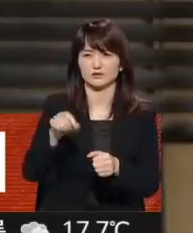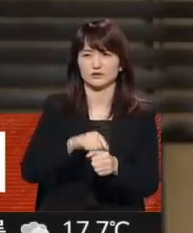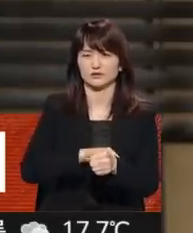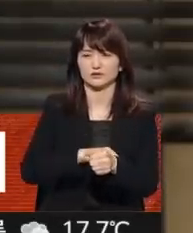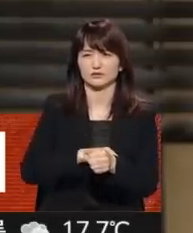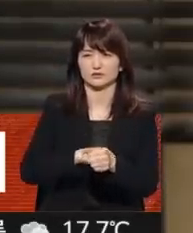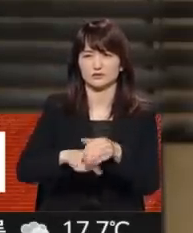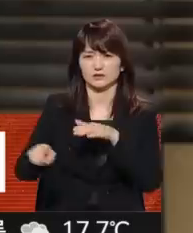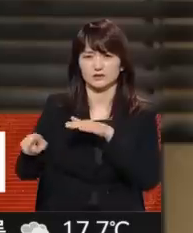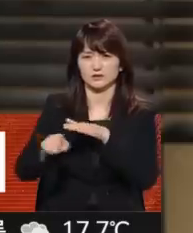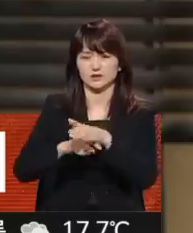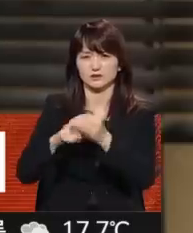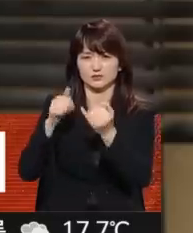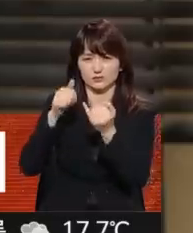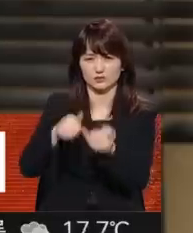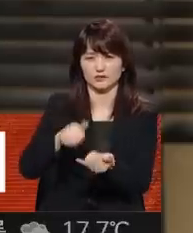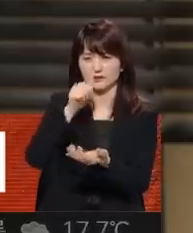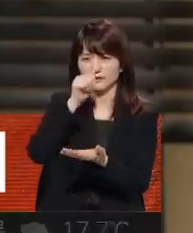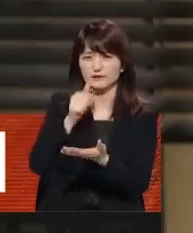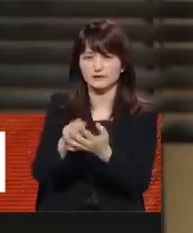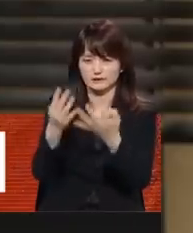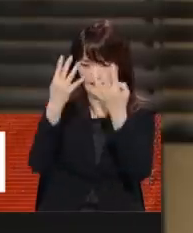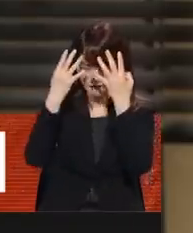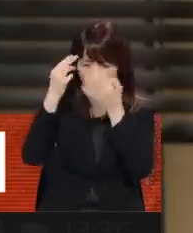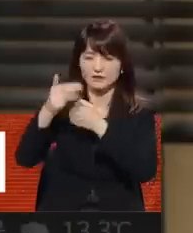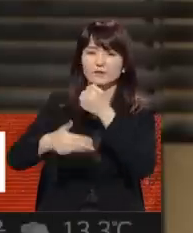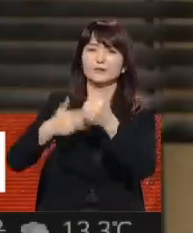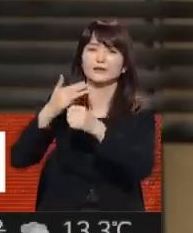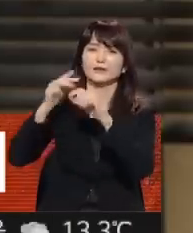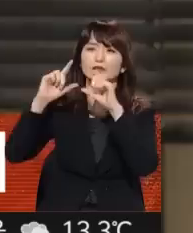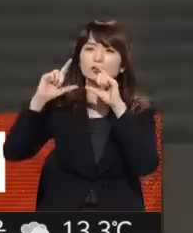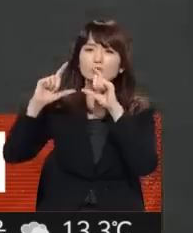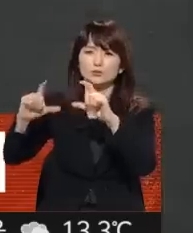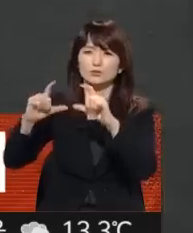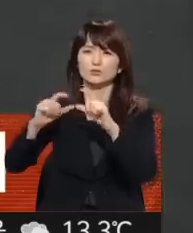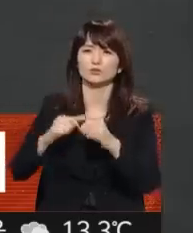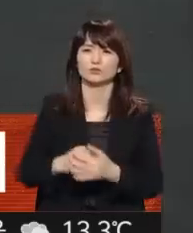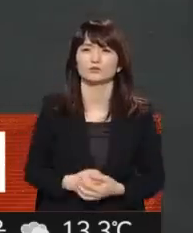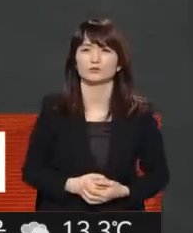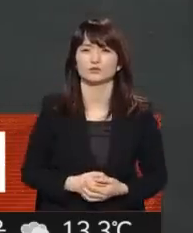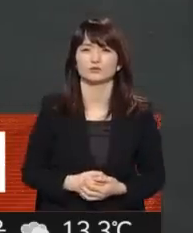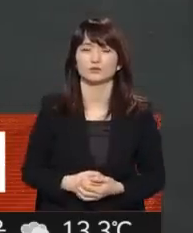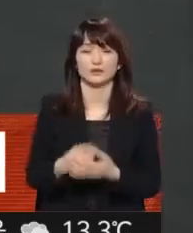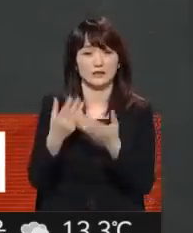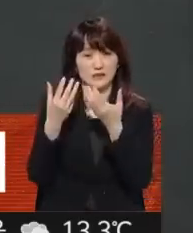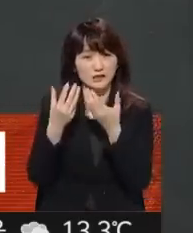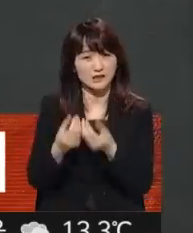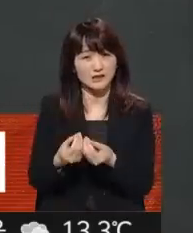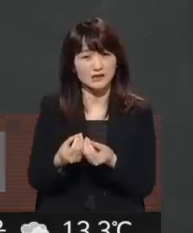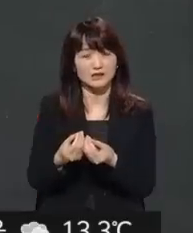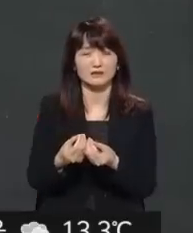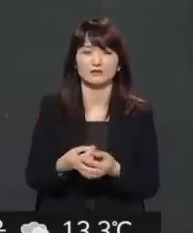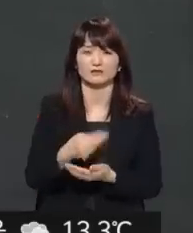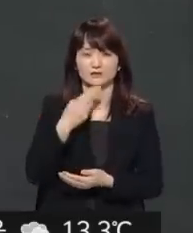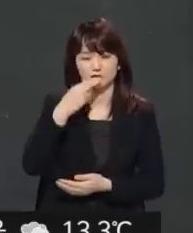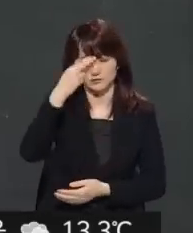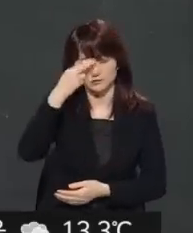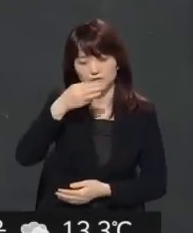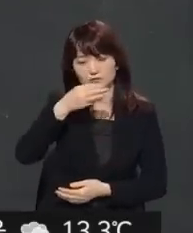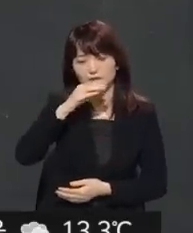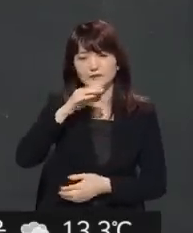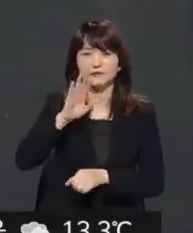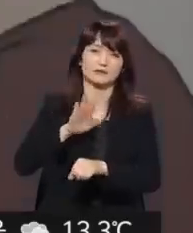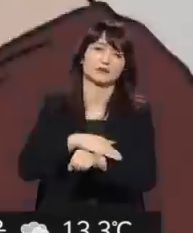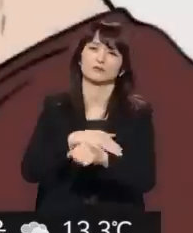있었습니다 그래서 무려 징역 8년을 선고를 받았어요 그게 뭐 예를 들어서 뭐 술자리에서 술 한번 잘못